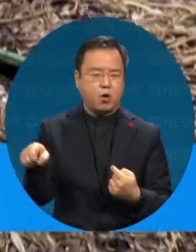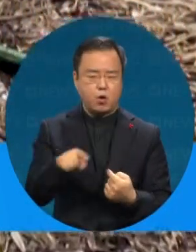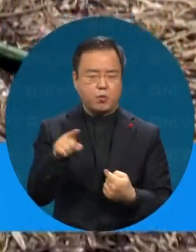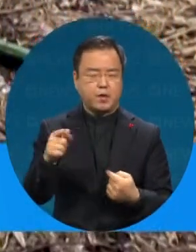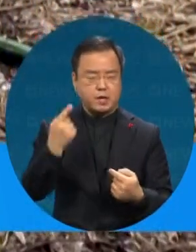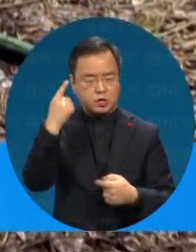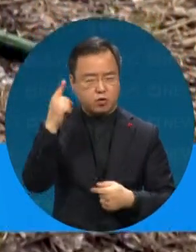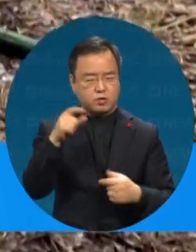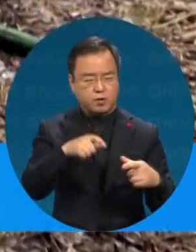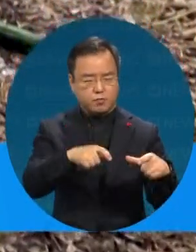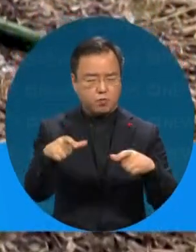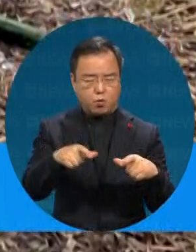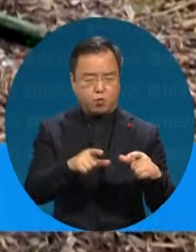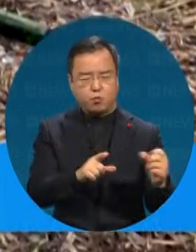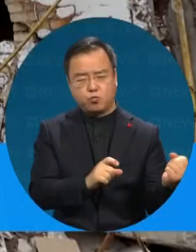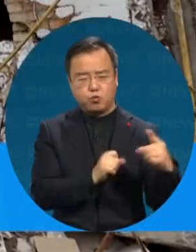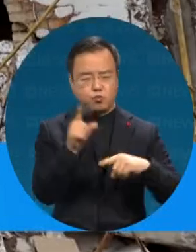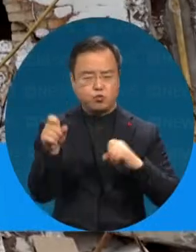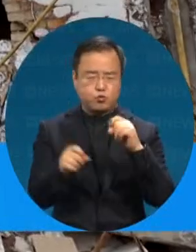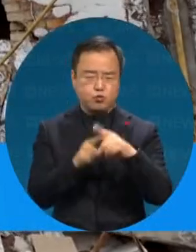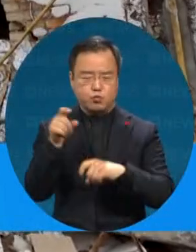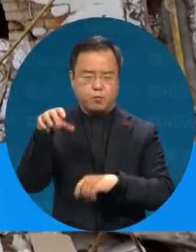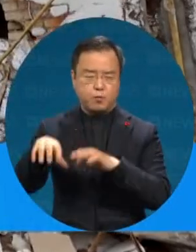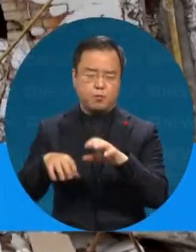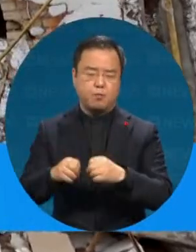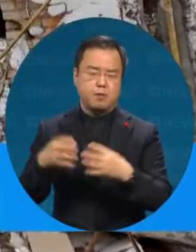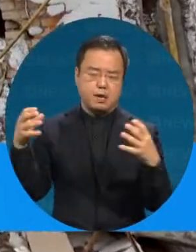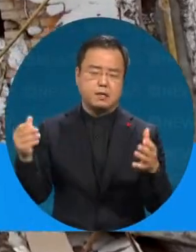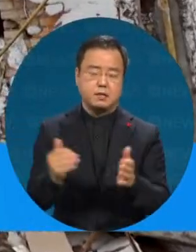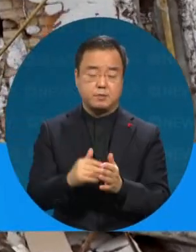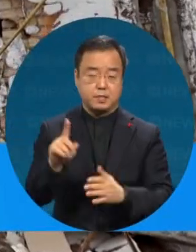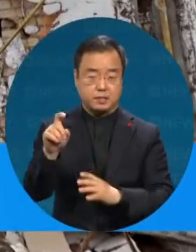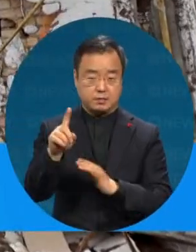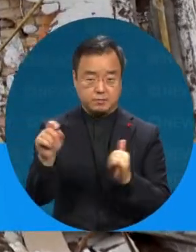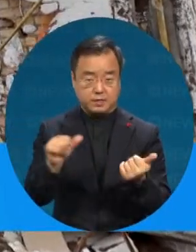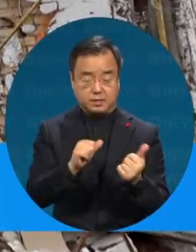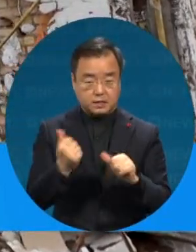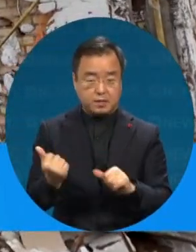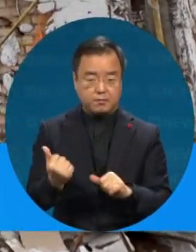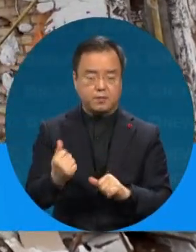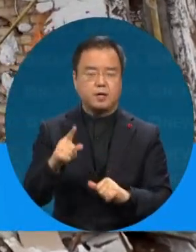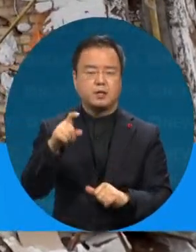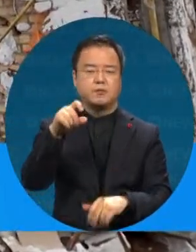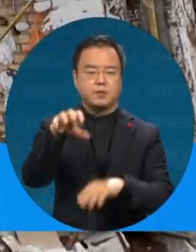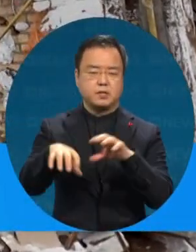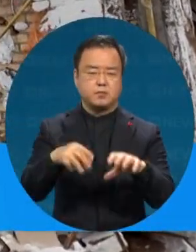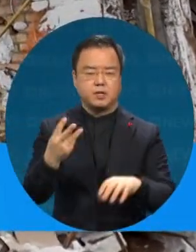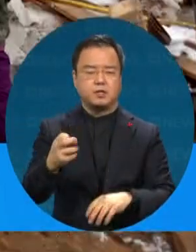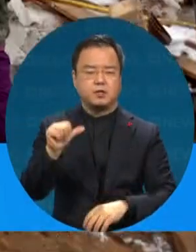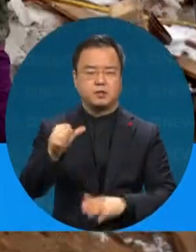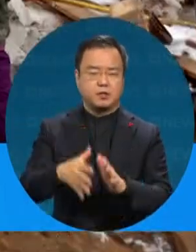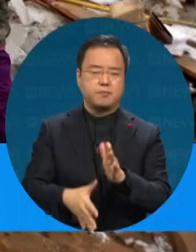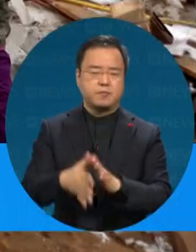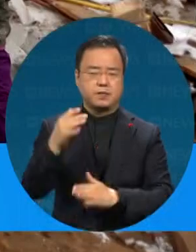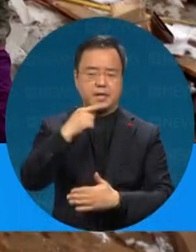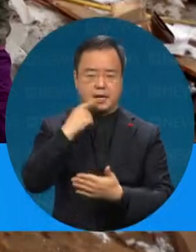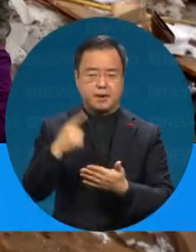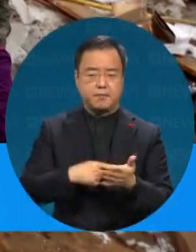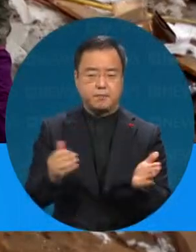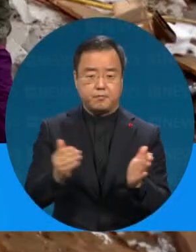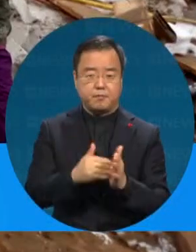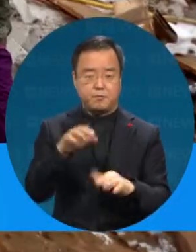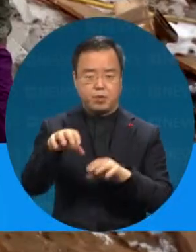대대적 공습을 가했습니다. 이번 공습으로 모두 11명이 사망하고 11기 지역 35개 건물이 피해를 봤으며